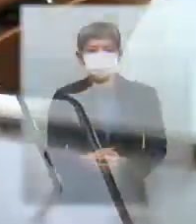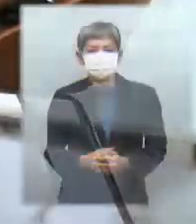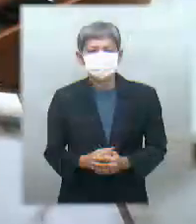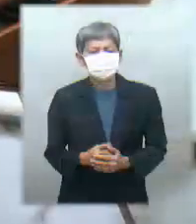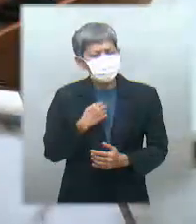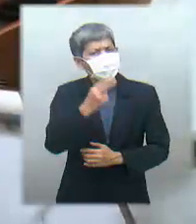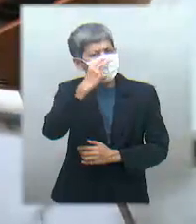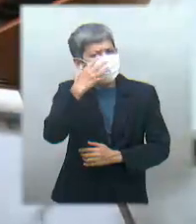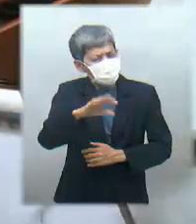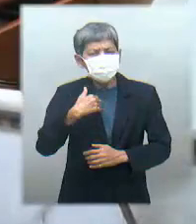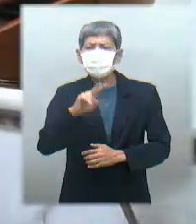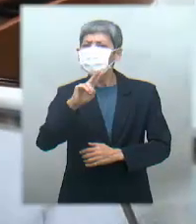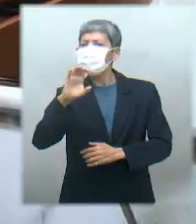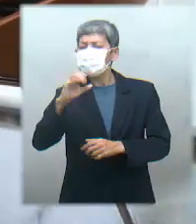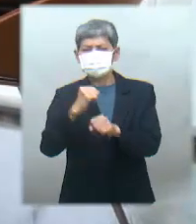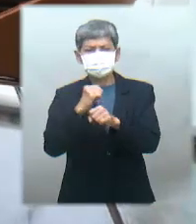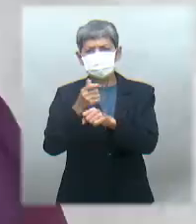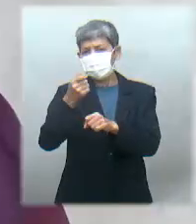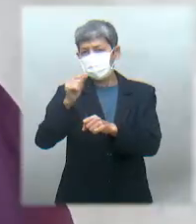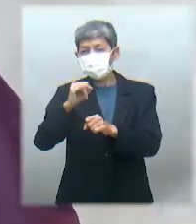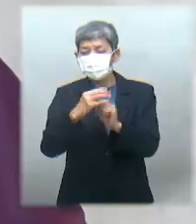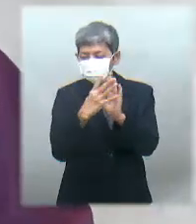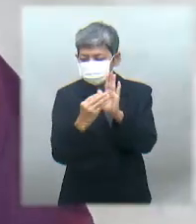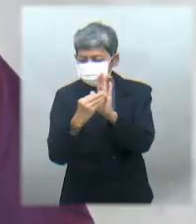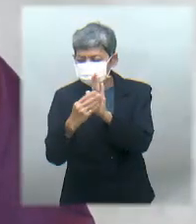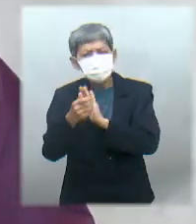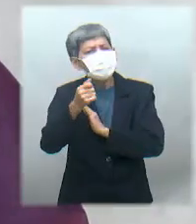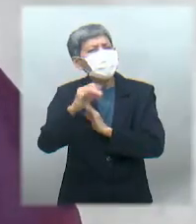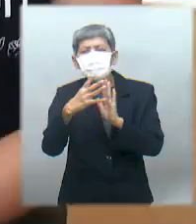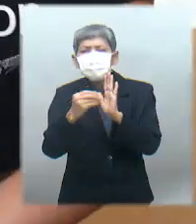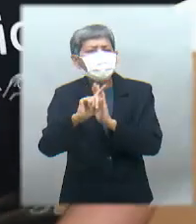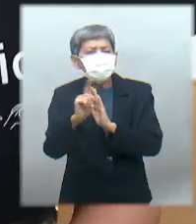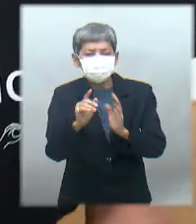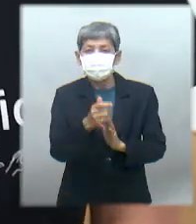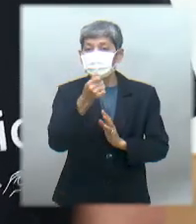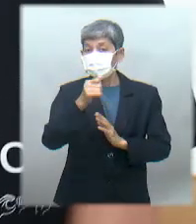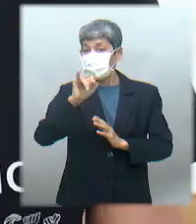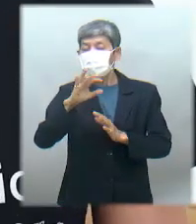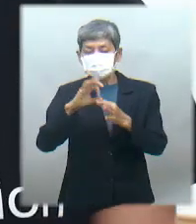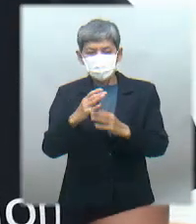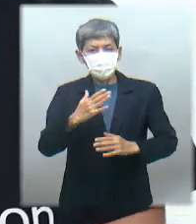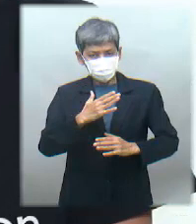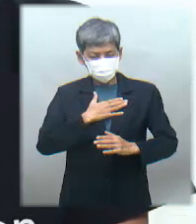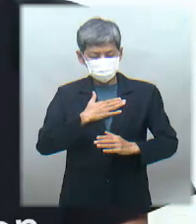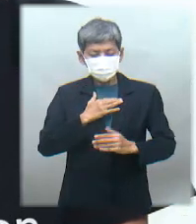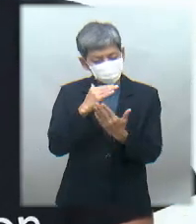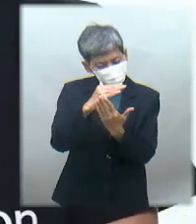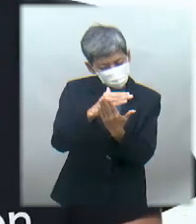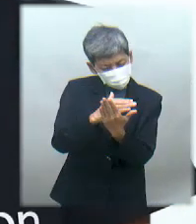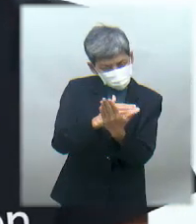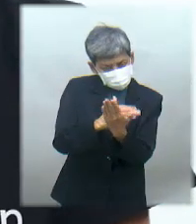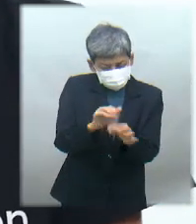เคยได้เหว่า Walken คือเป็ AI Trainerค่อะไรคอ AI Trainer ครัคือ AI Trainer ก็คอคนที่จะเตรีมข้อมูล